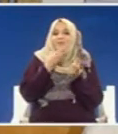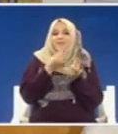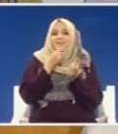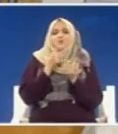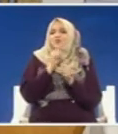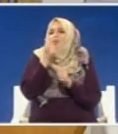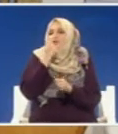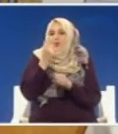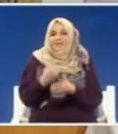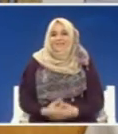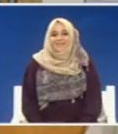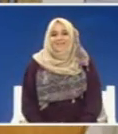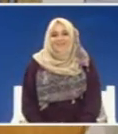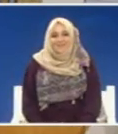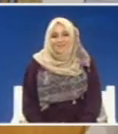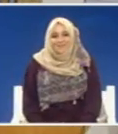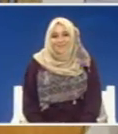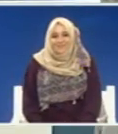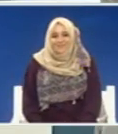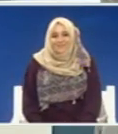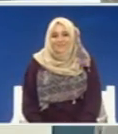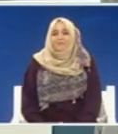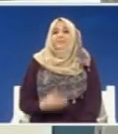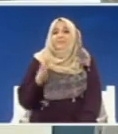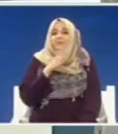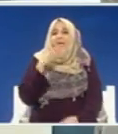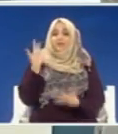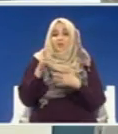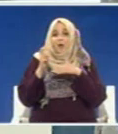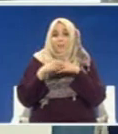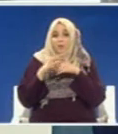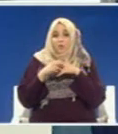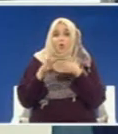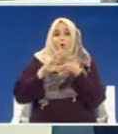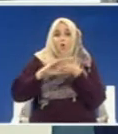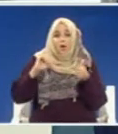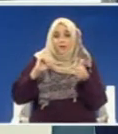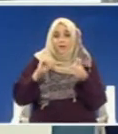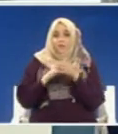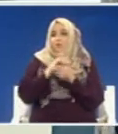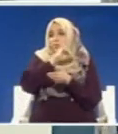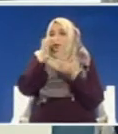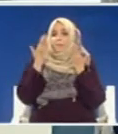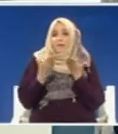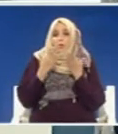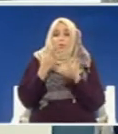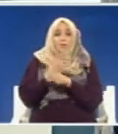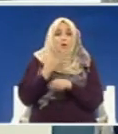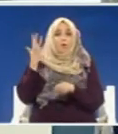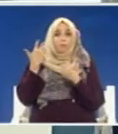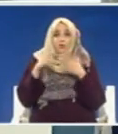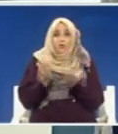تشعري. الله يفتح علينا وعليها إن شاء الله. هي تقول بأنها مخطوبة لزميل. نعم. وإلى حد الآن لا شيء أظهر،